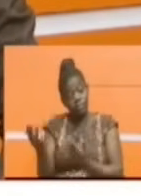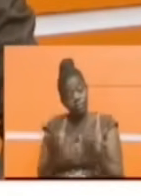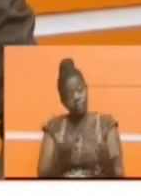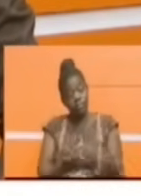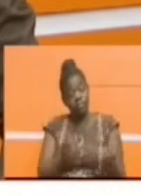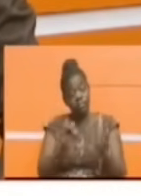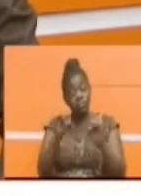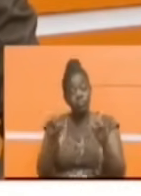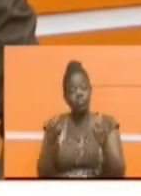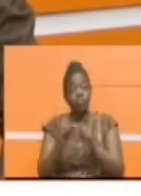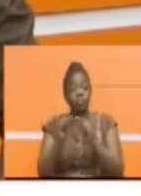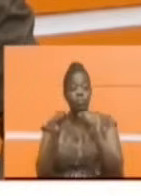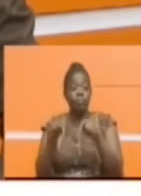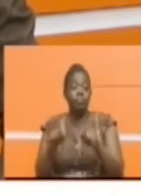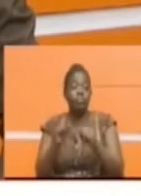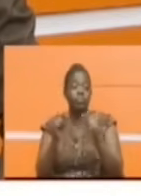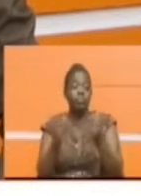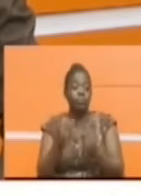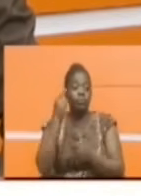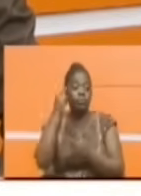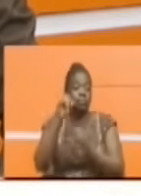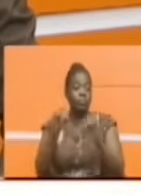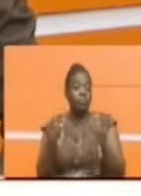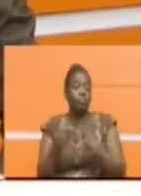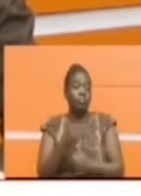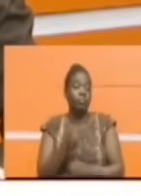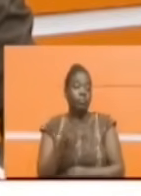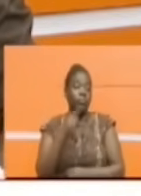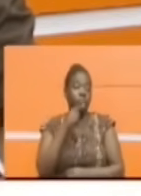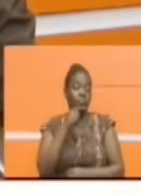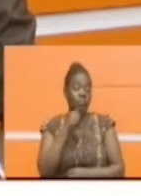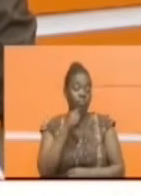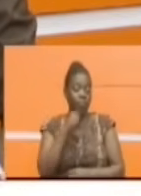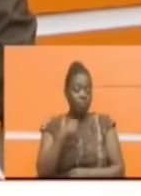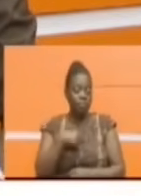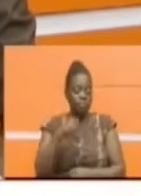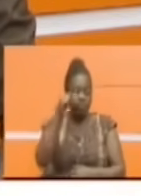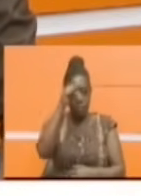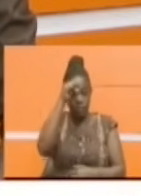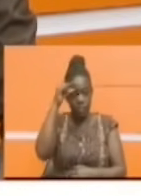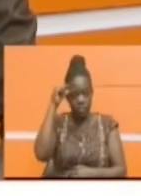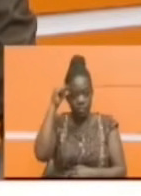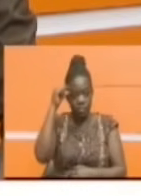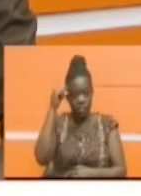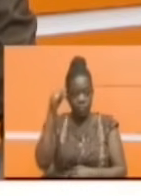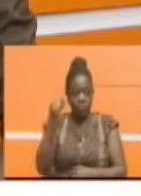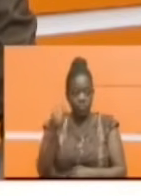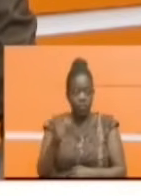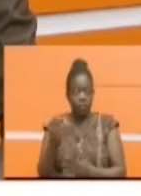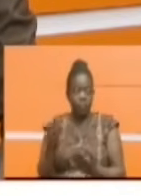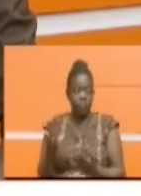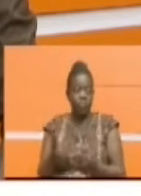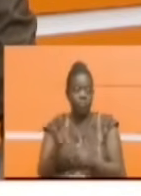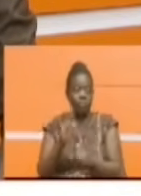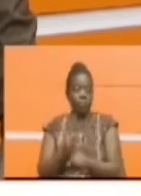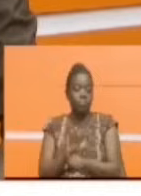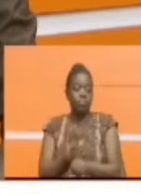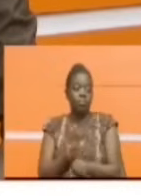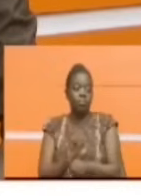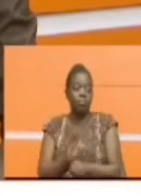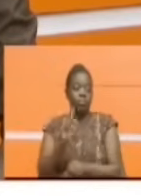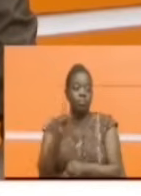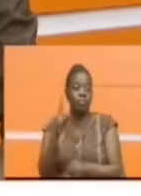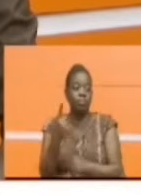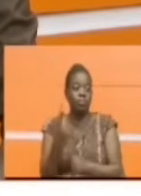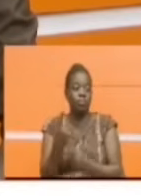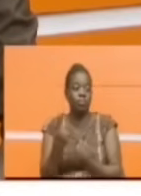nfuba ekiro kya leero. Eno yettiimu kabiri Tindi Paul Mayinja. Mbebe mulungi bwe tugenda okutambuza ensonga wattu tuleeta mangi nnyo naye